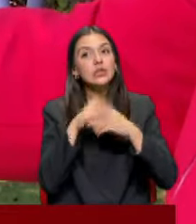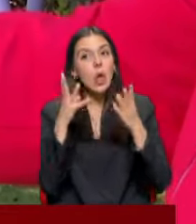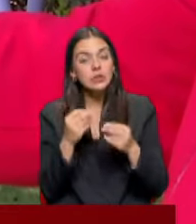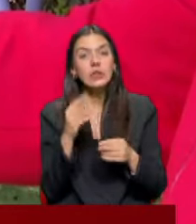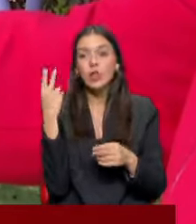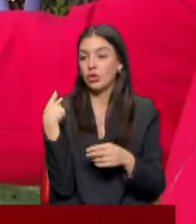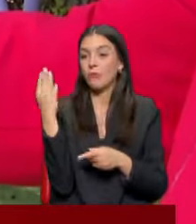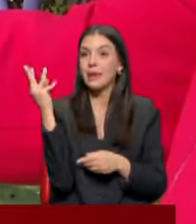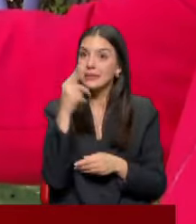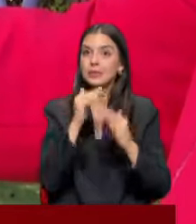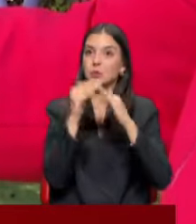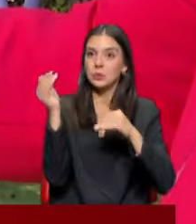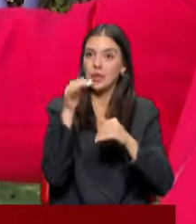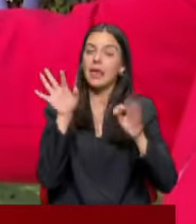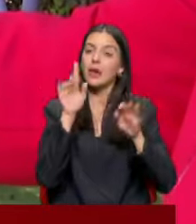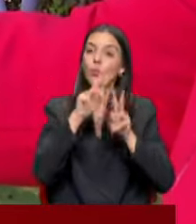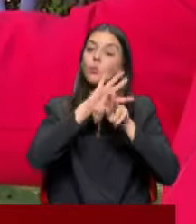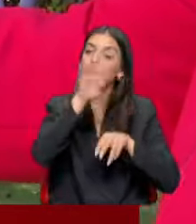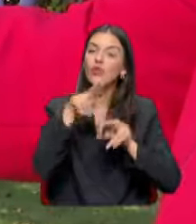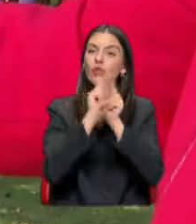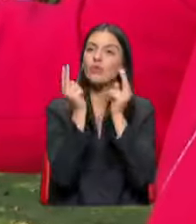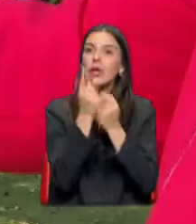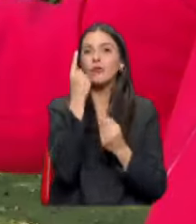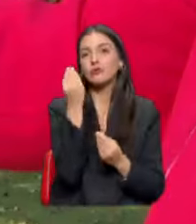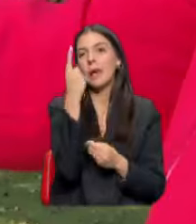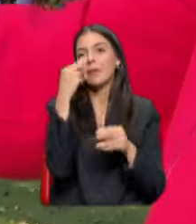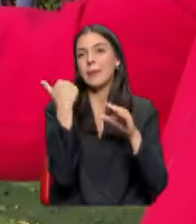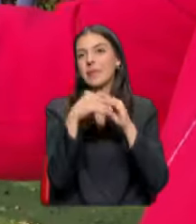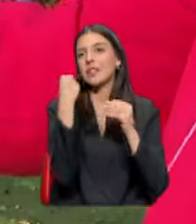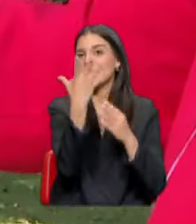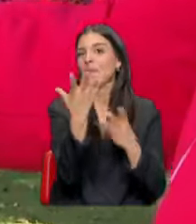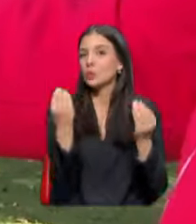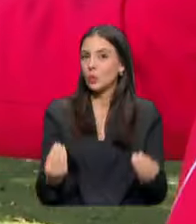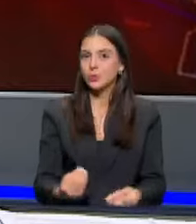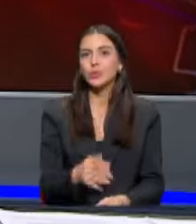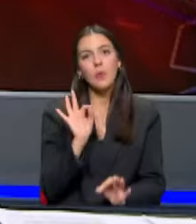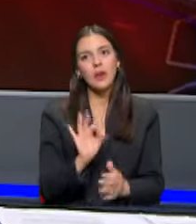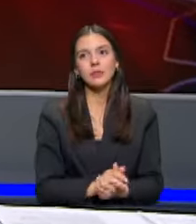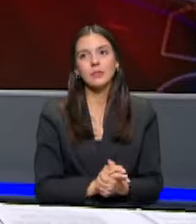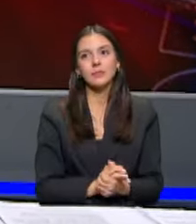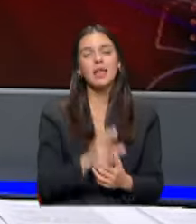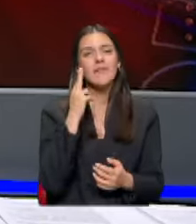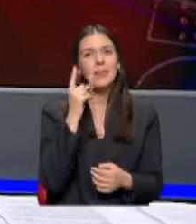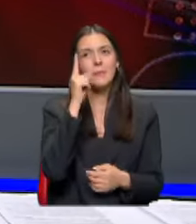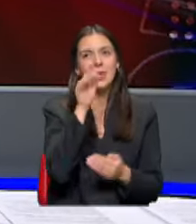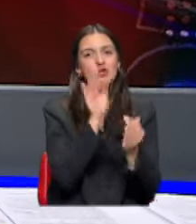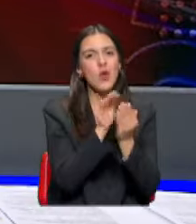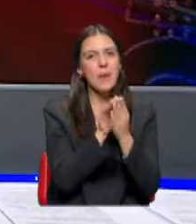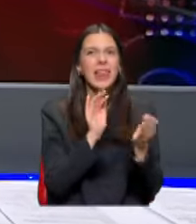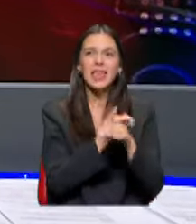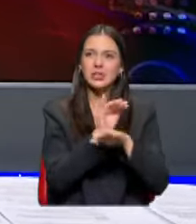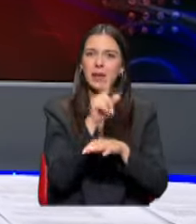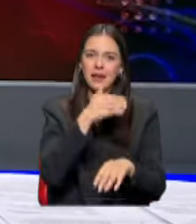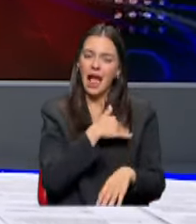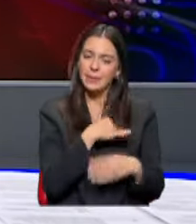sayısı artar ve tüm dünyaya da güzel bir mesaj vermiş olurdu böylelikle. Efendim bir köpekle yaşamak kalbe